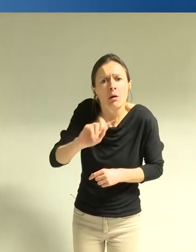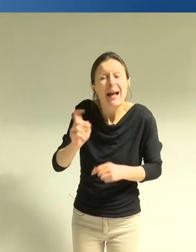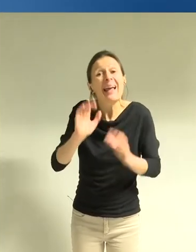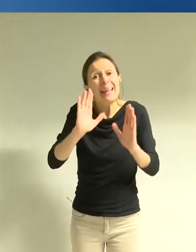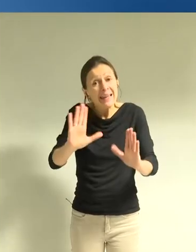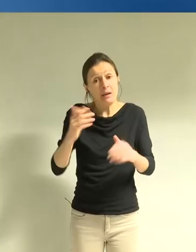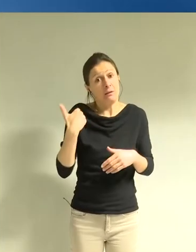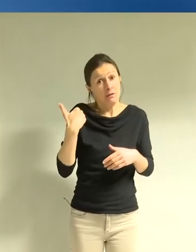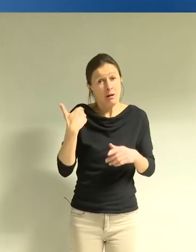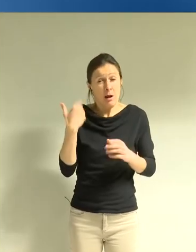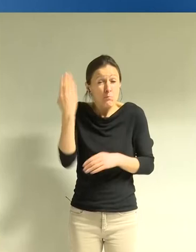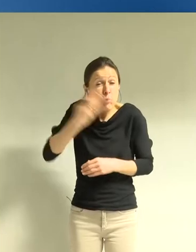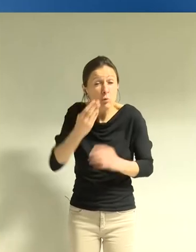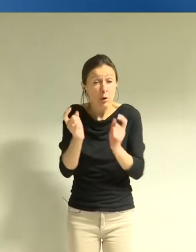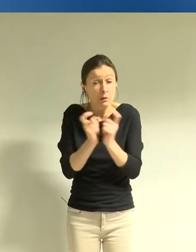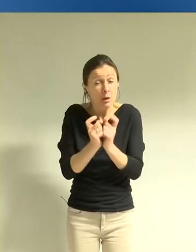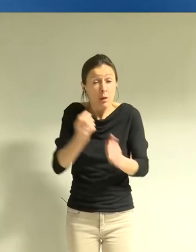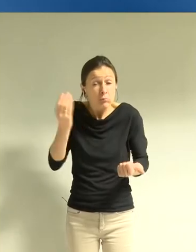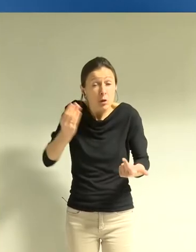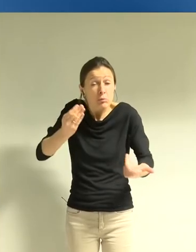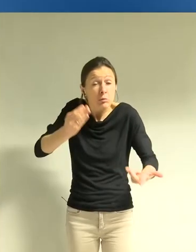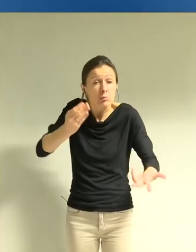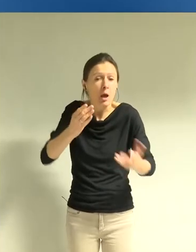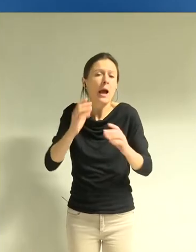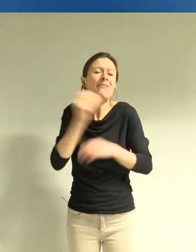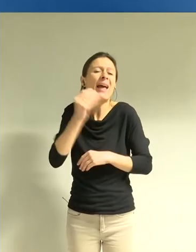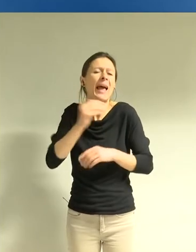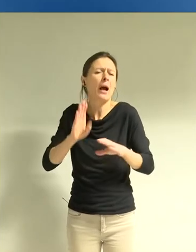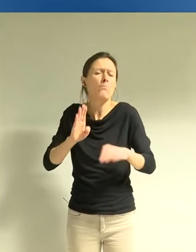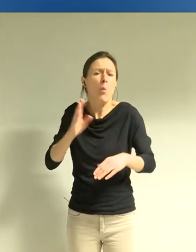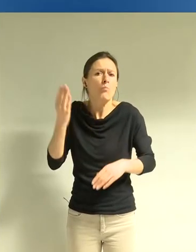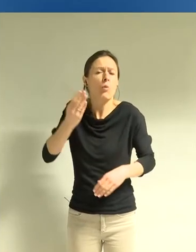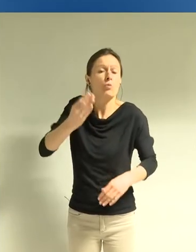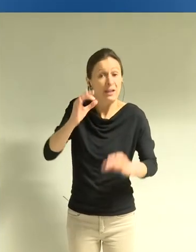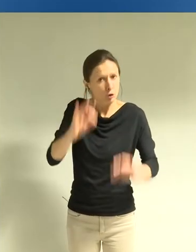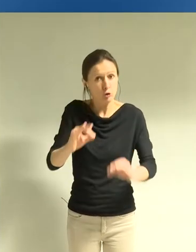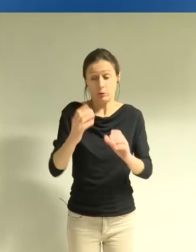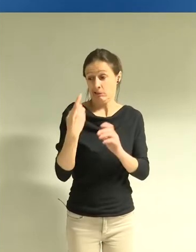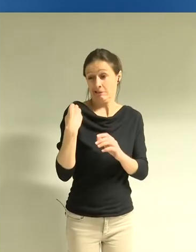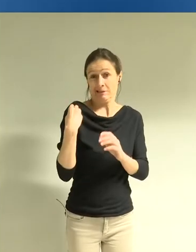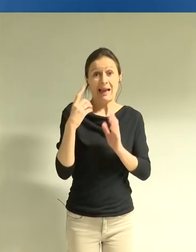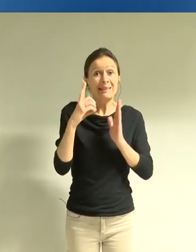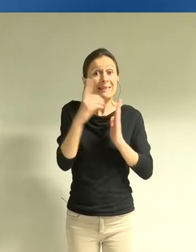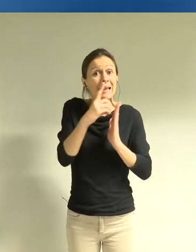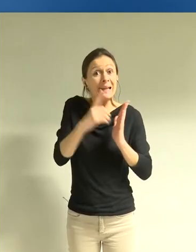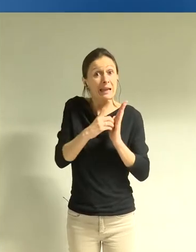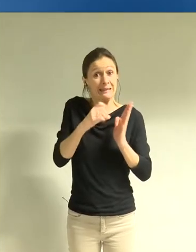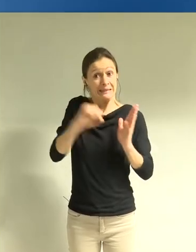et le décret qui a été effectivement pris samedi vraiment là tout récemment